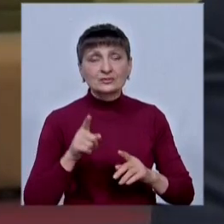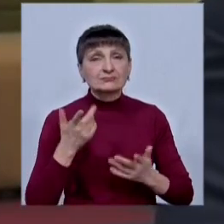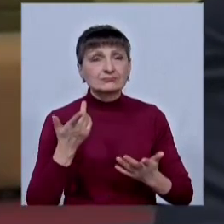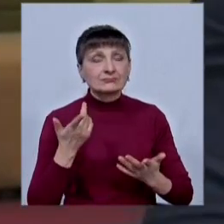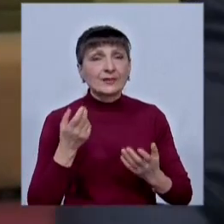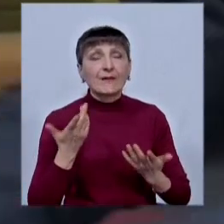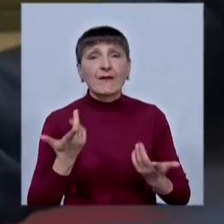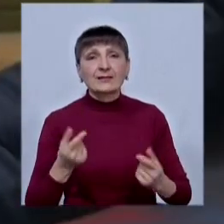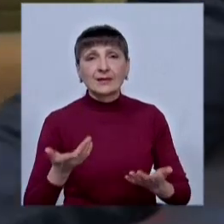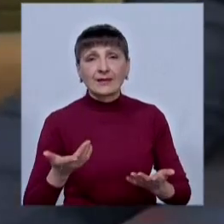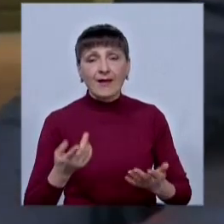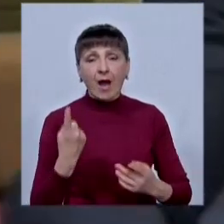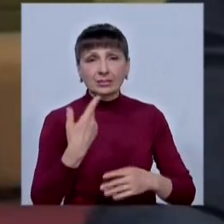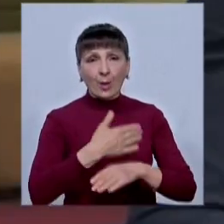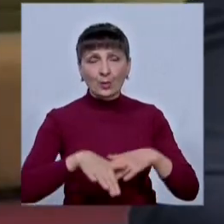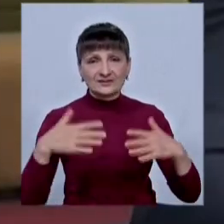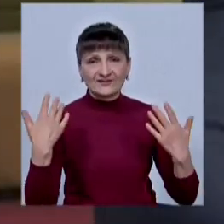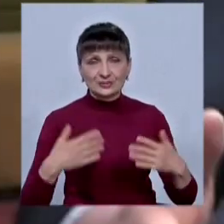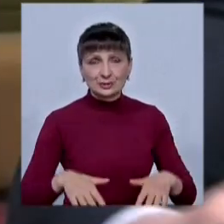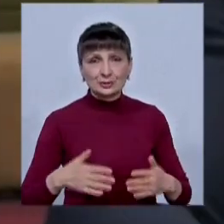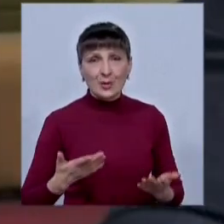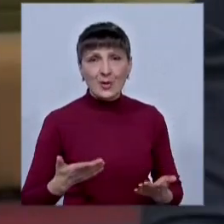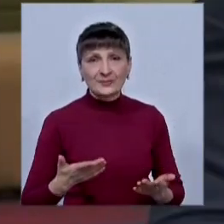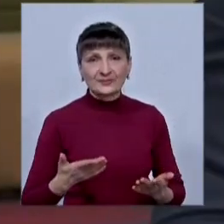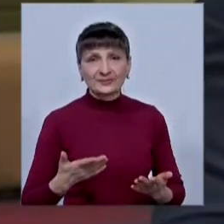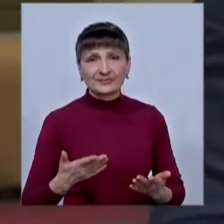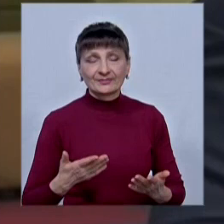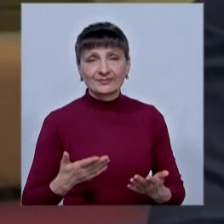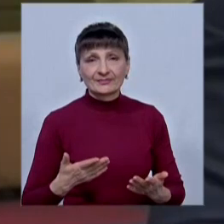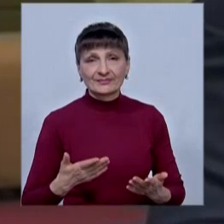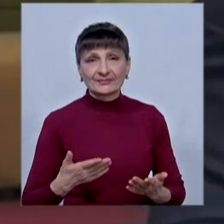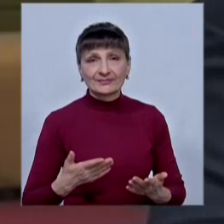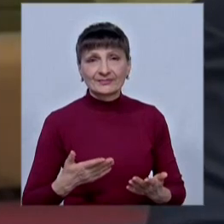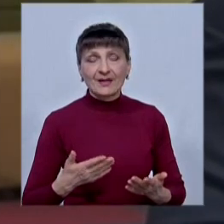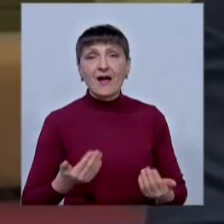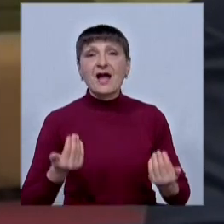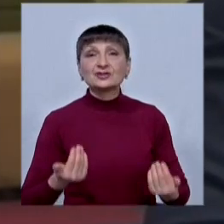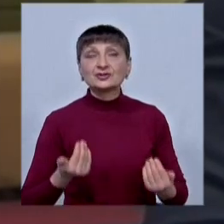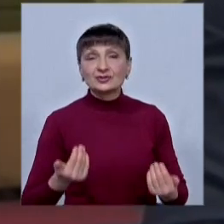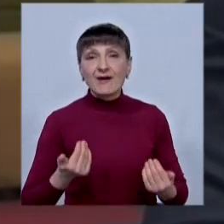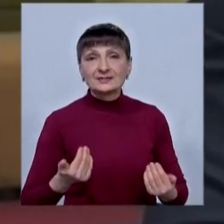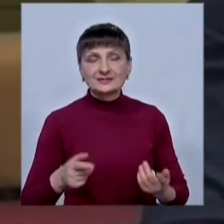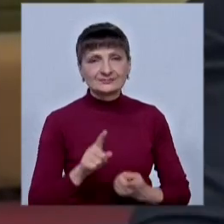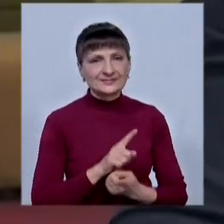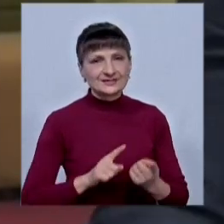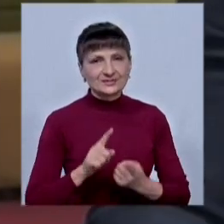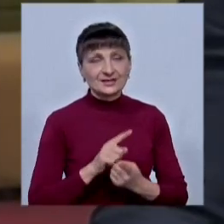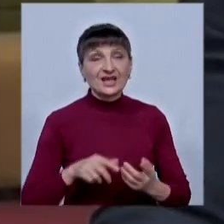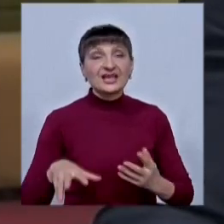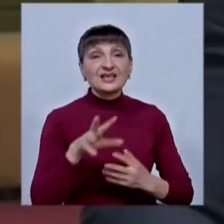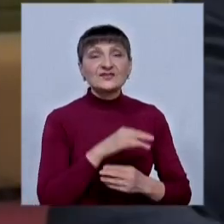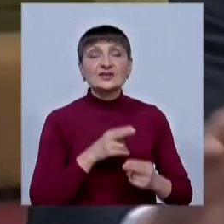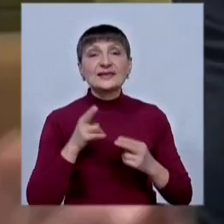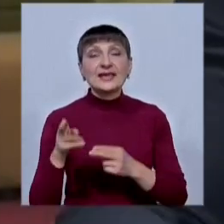говорится, одна улица, там трактиры, там кафе, рестораны и все. И все ездили на